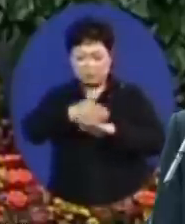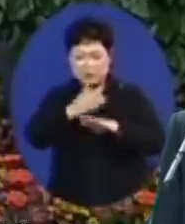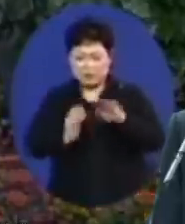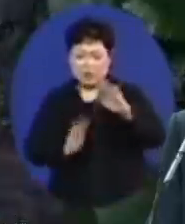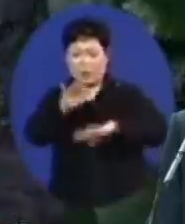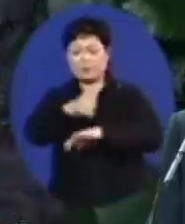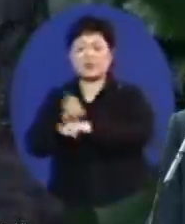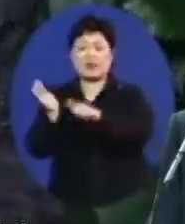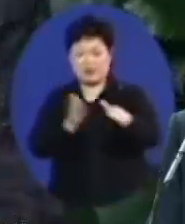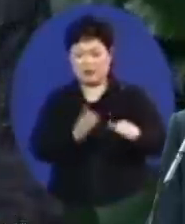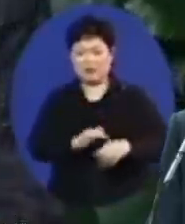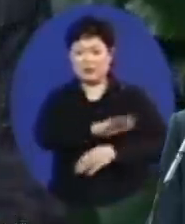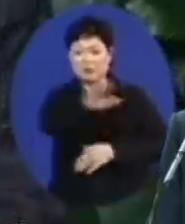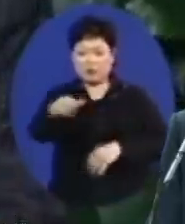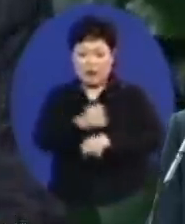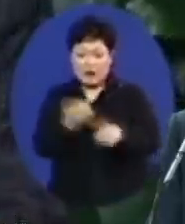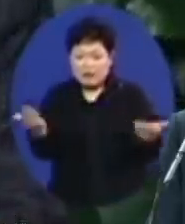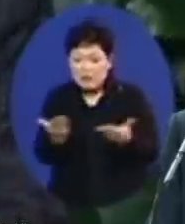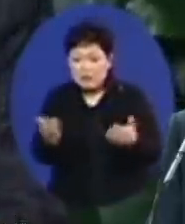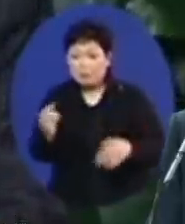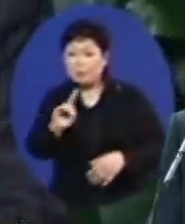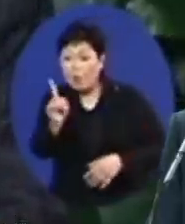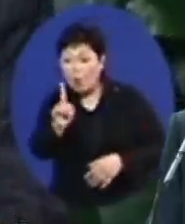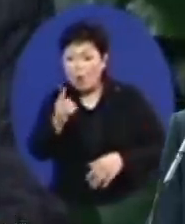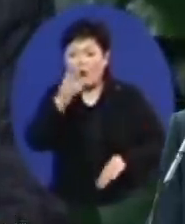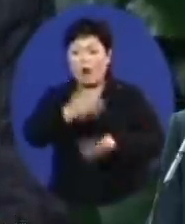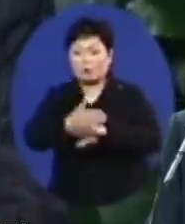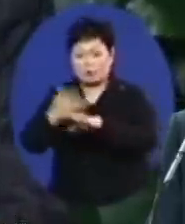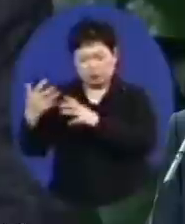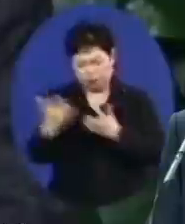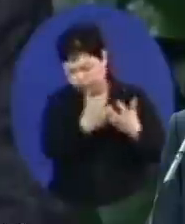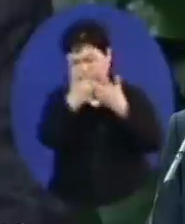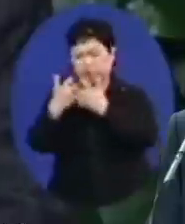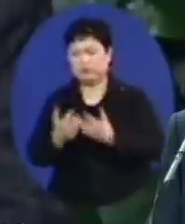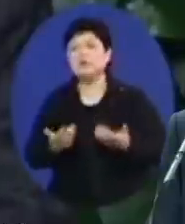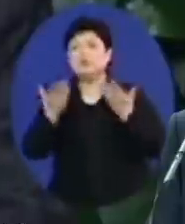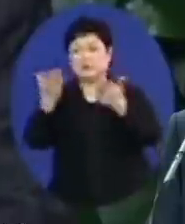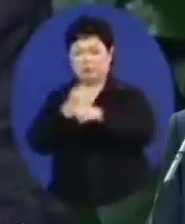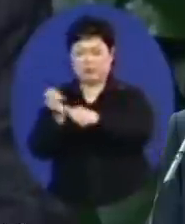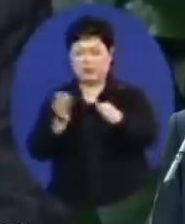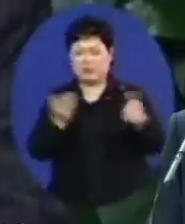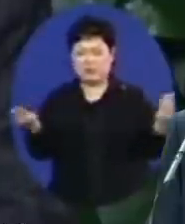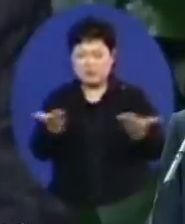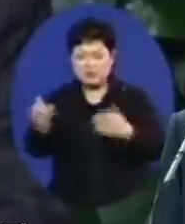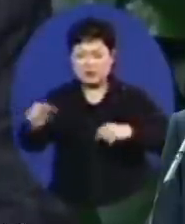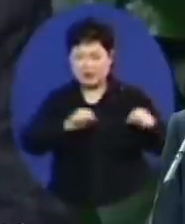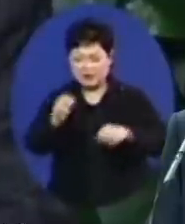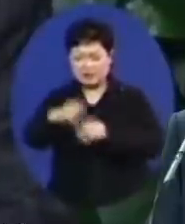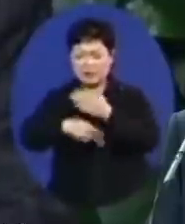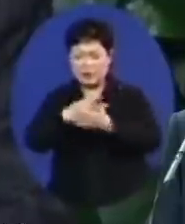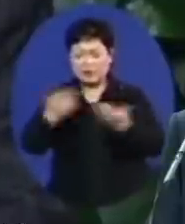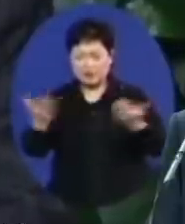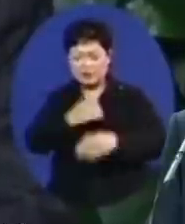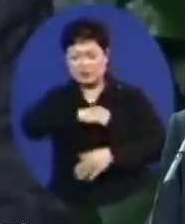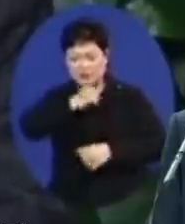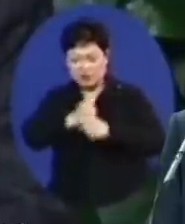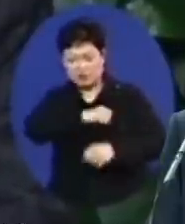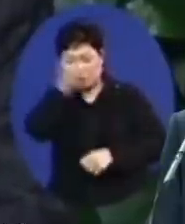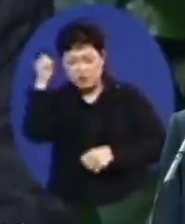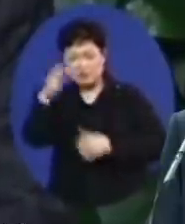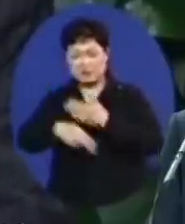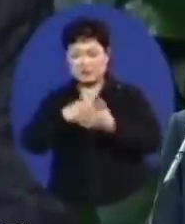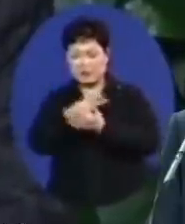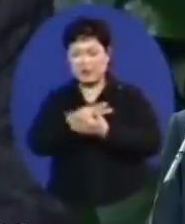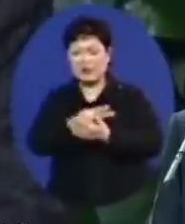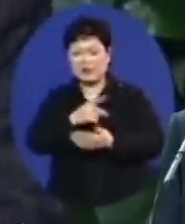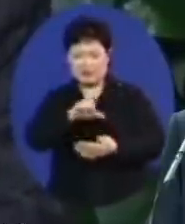이런 감사를 넘치게 하는 도리밖에 없어요. 일을 행하는 야훼, 그 일을 지어 성취하는 야훼, 그 이름을